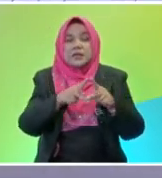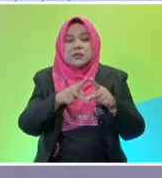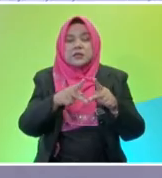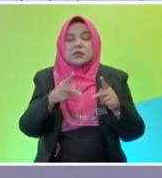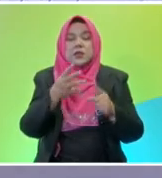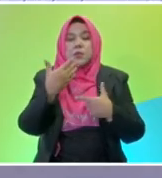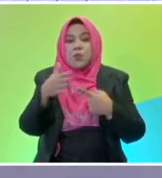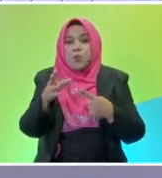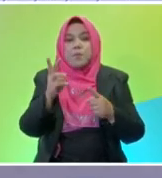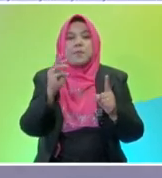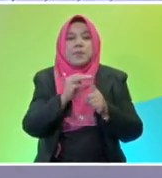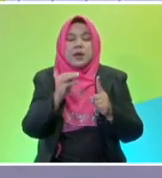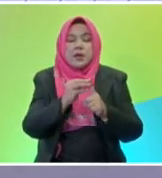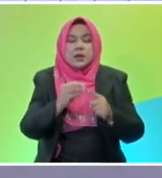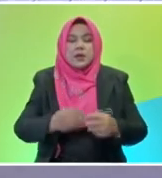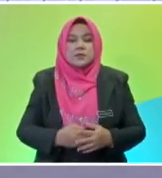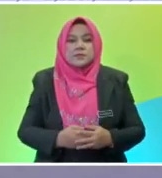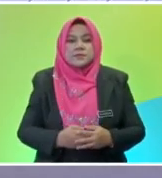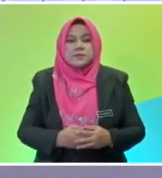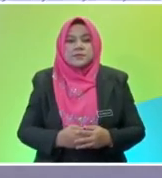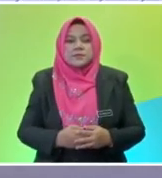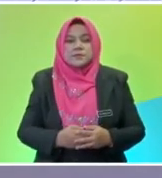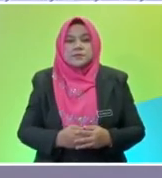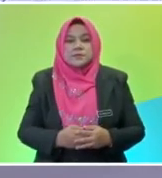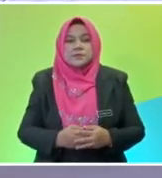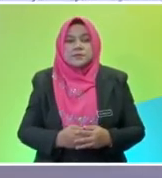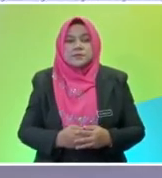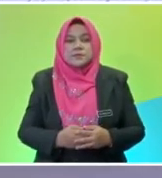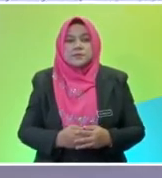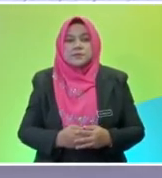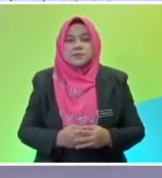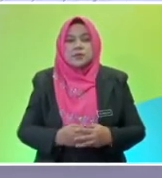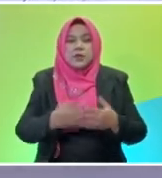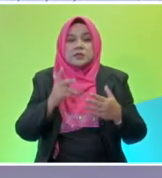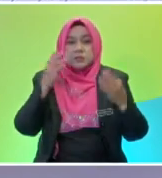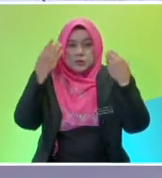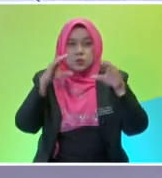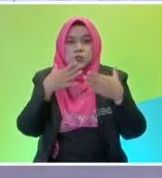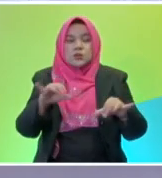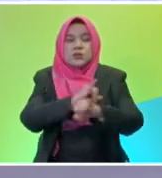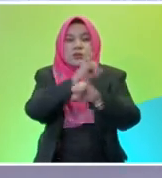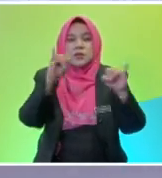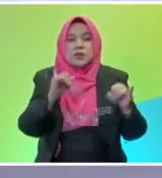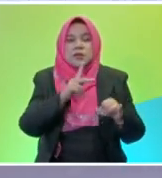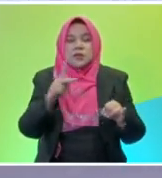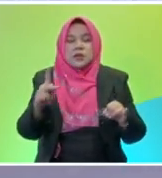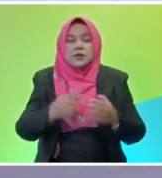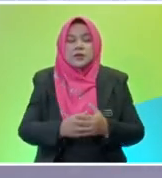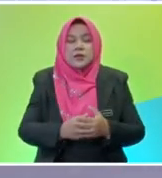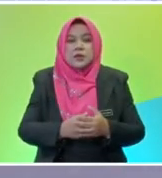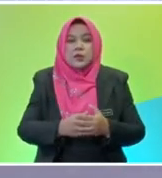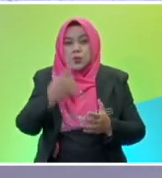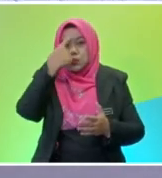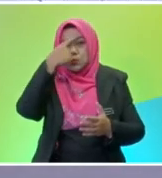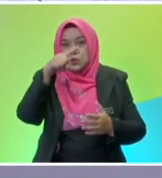makanya iklannya adik petasikan yang dilakukan becek ku eee Saya kira Terangkan nah bagaimana perasaan antibidin dilaksanakan bagi